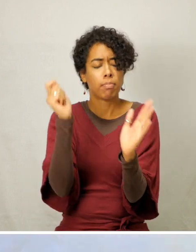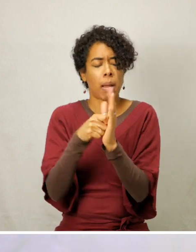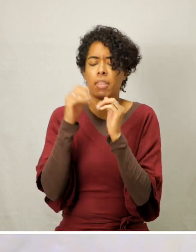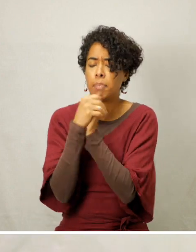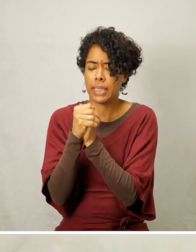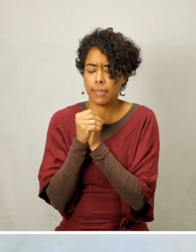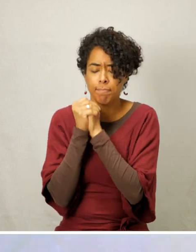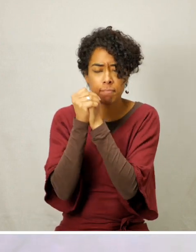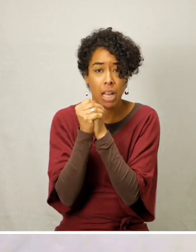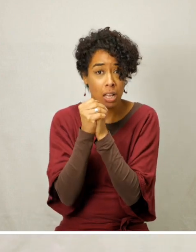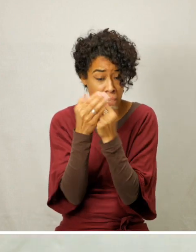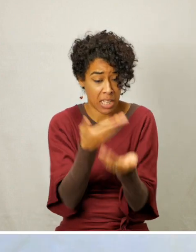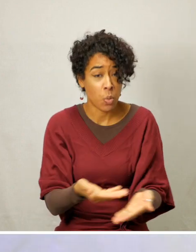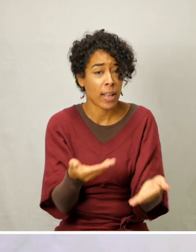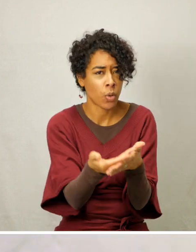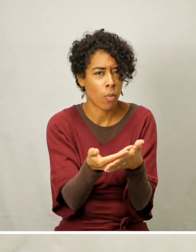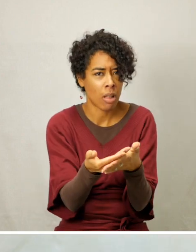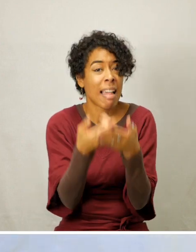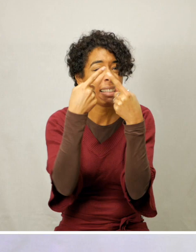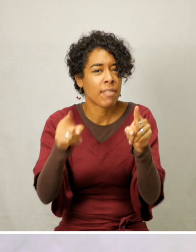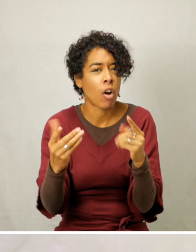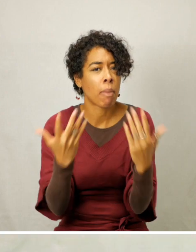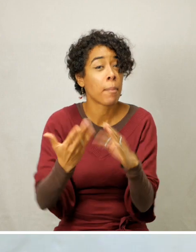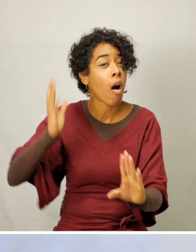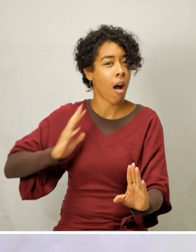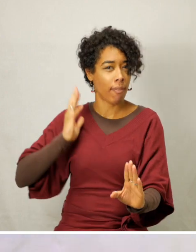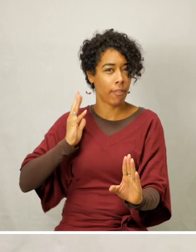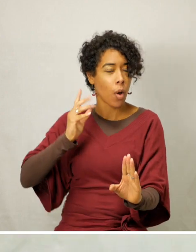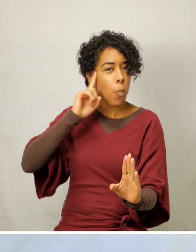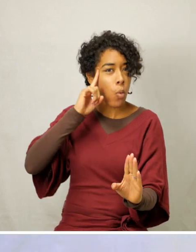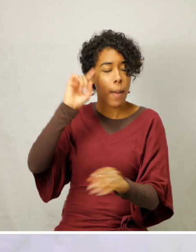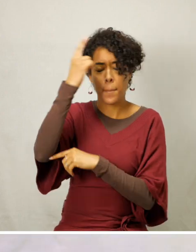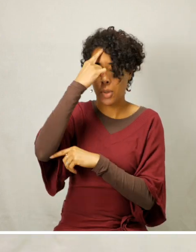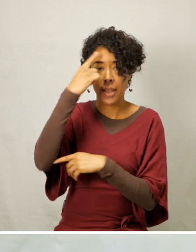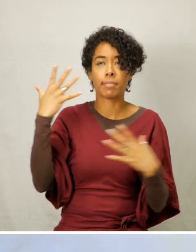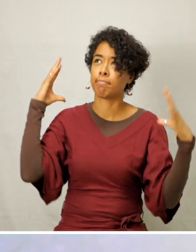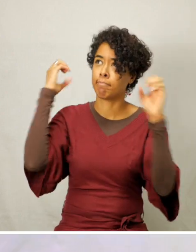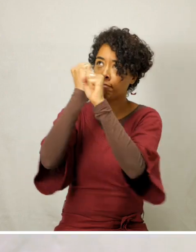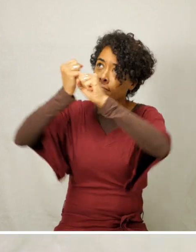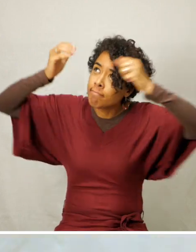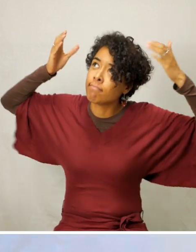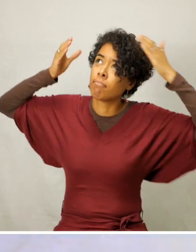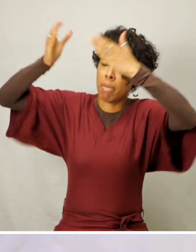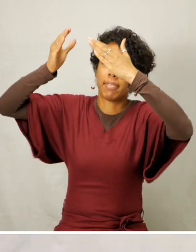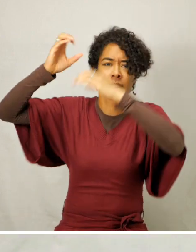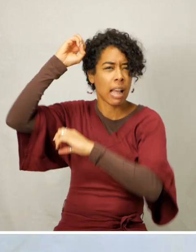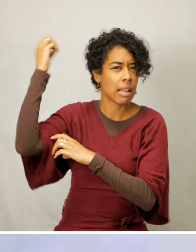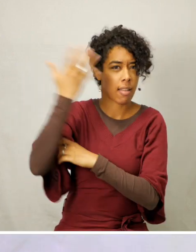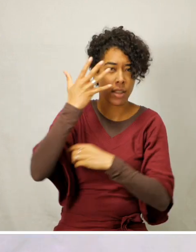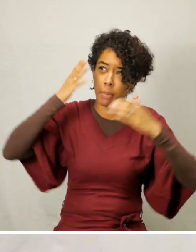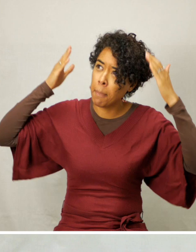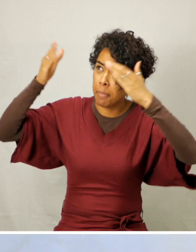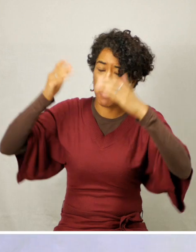la même situation n'aura pas du tout le même effet sur toi parce que tes pensées seront concentrées à l'écoute du Saint-Esprit et plus sur la